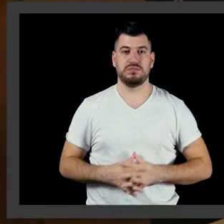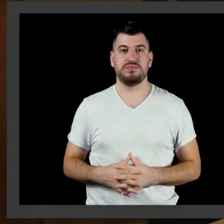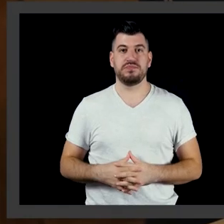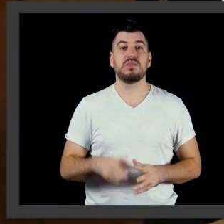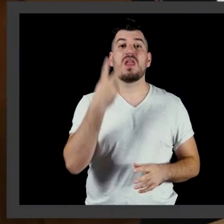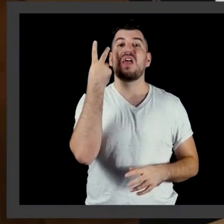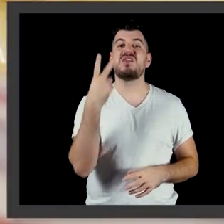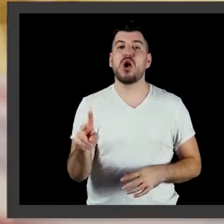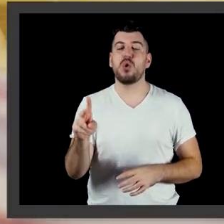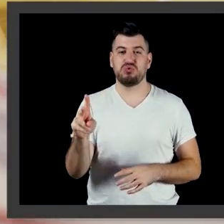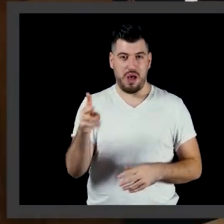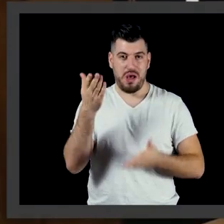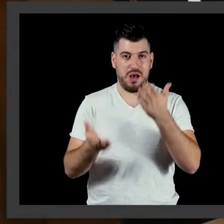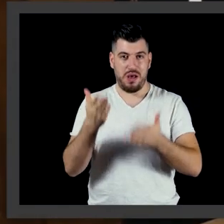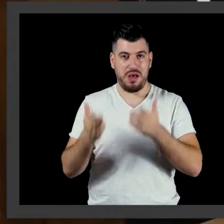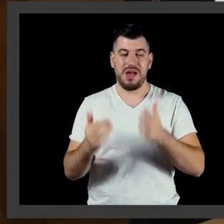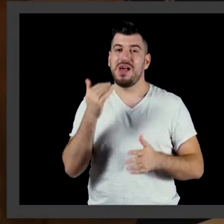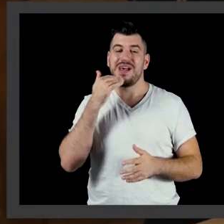200 γραμμάρια φέτα.